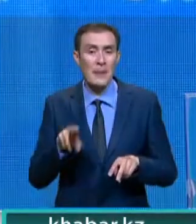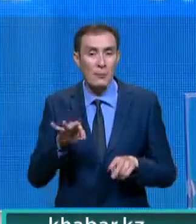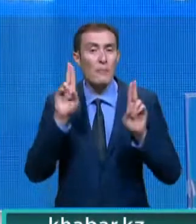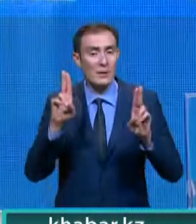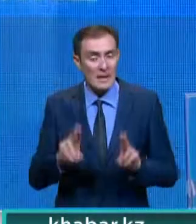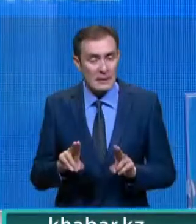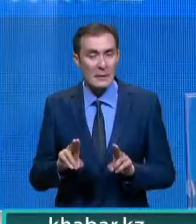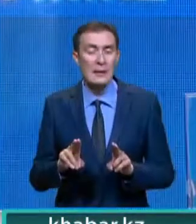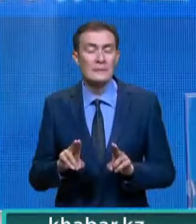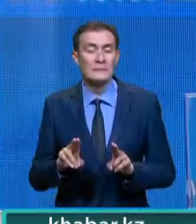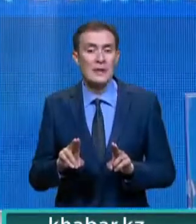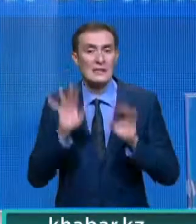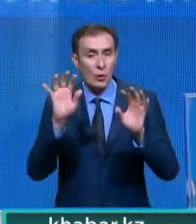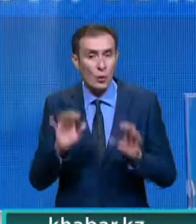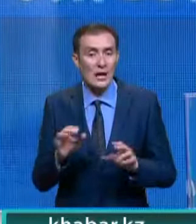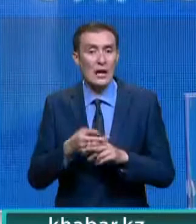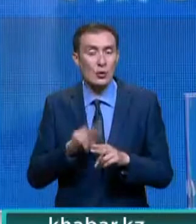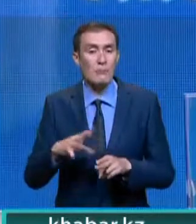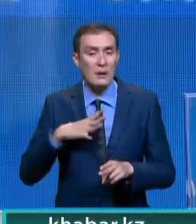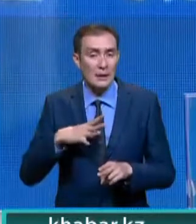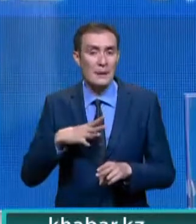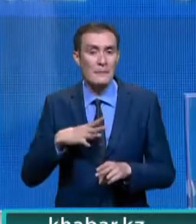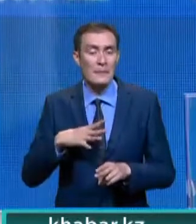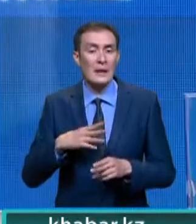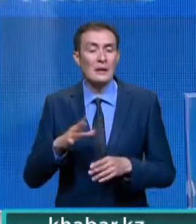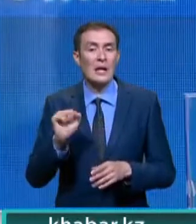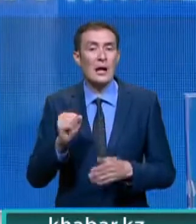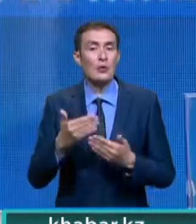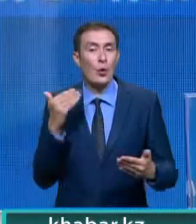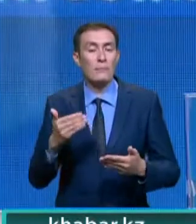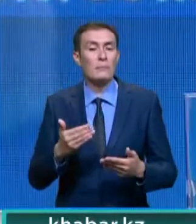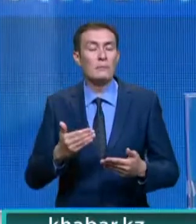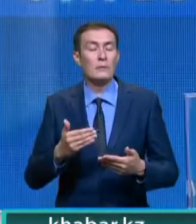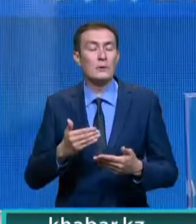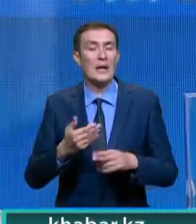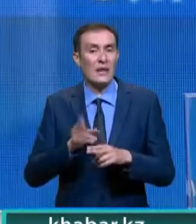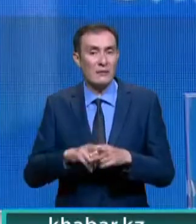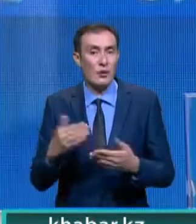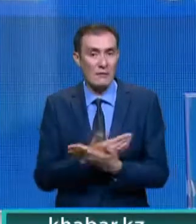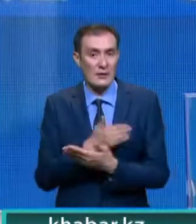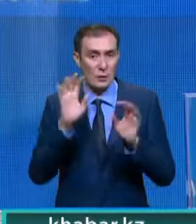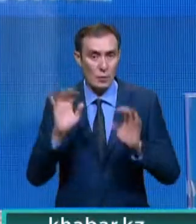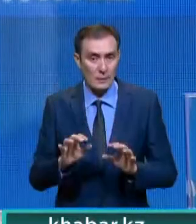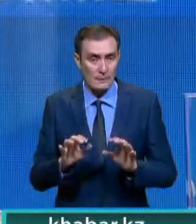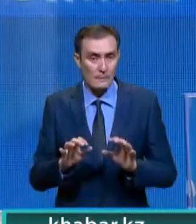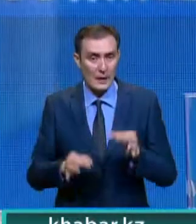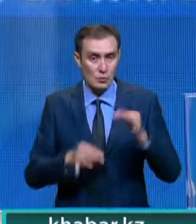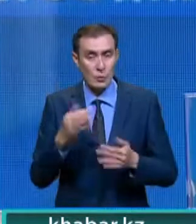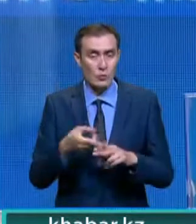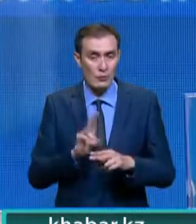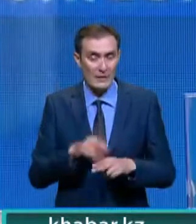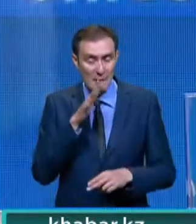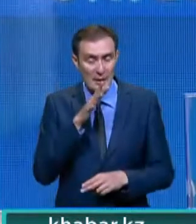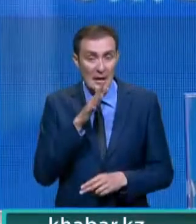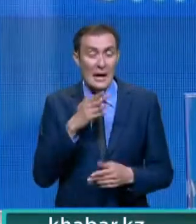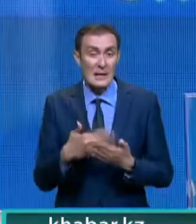правилам гражданско-процессуального кодекса, то есть законодательства, действовавшего на момент принятия дела судом.